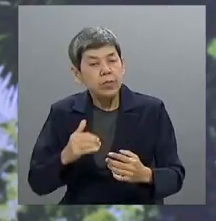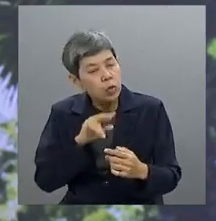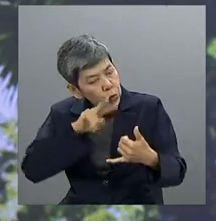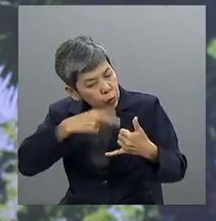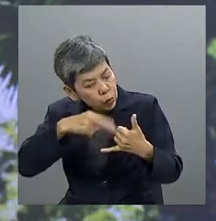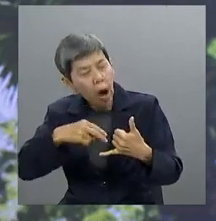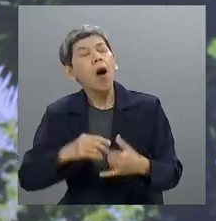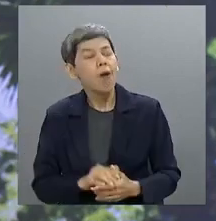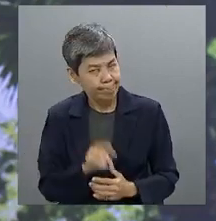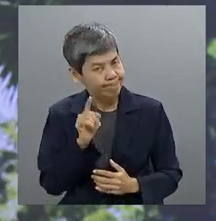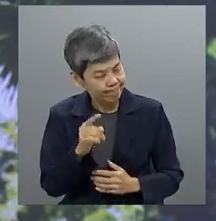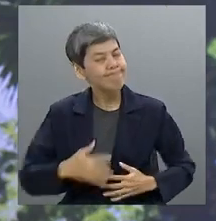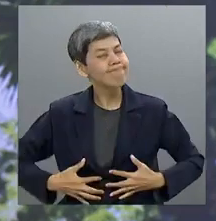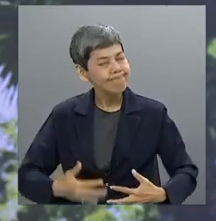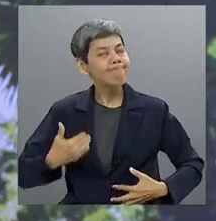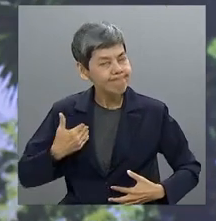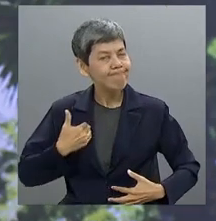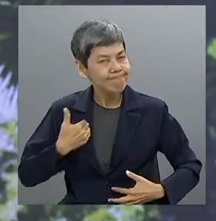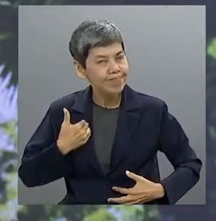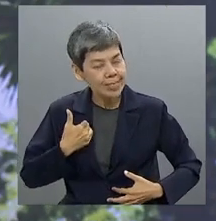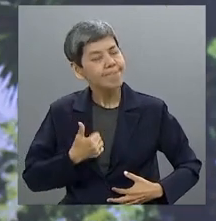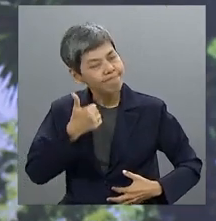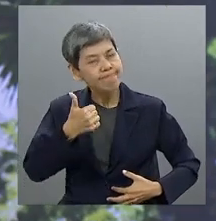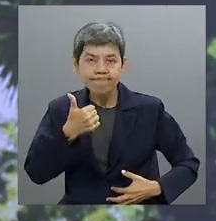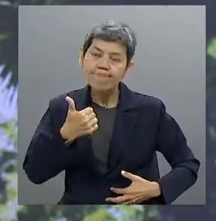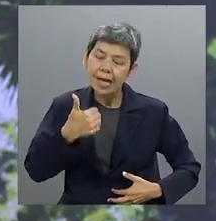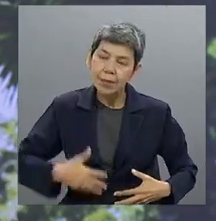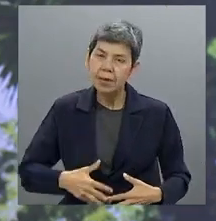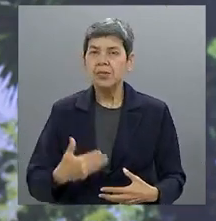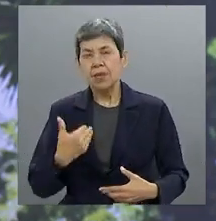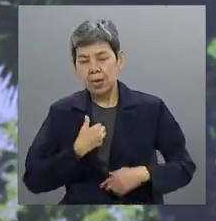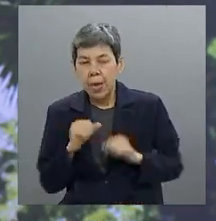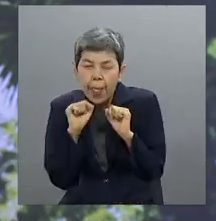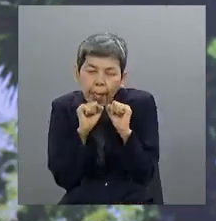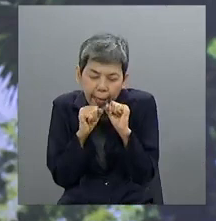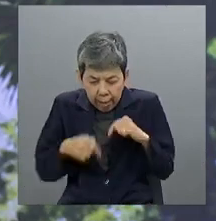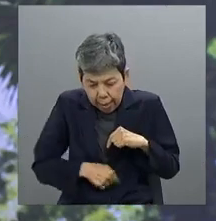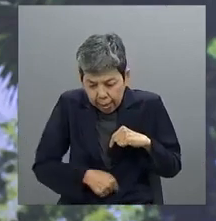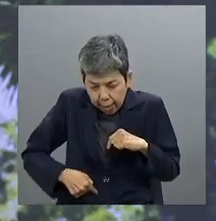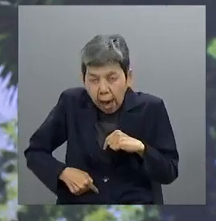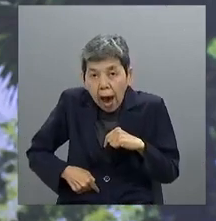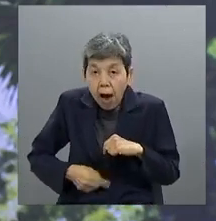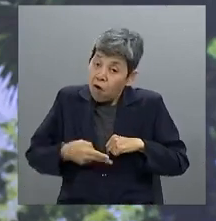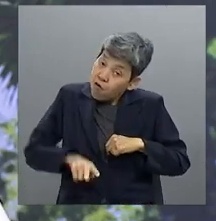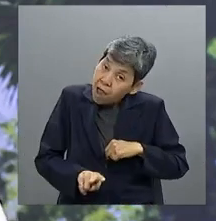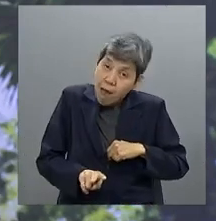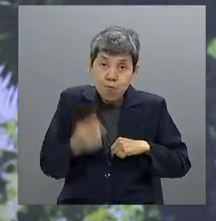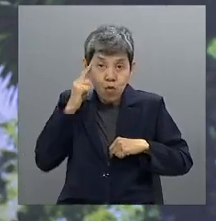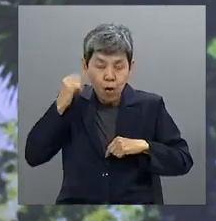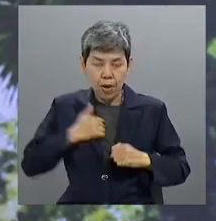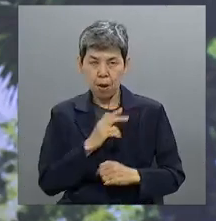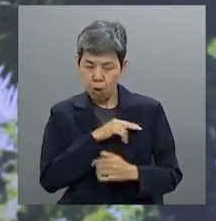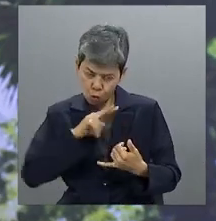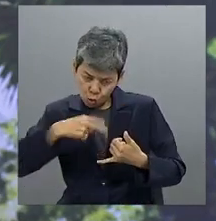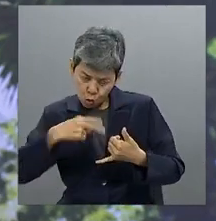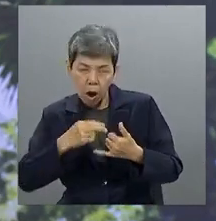ภาวะตั้งครรภ์นั้นว่าเป็นการตั้งครรภ์ที่ปกติหรือไม ่ มีตัวอ่อนกี่ตัวบางคนอาจจะได้แฝดเงี้ยคุณหมออาจจะต้องมีการดูแลพิเศษตั้งแต่แรก